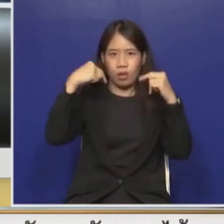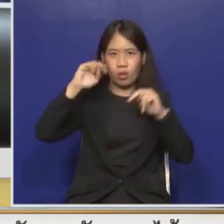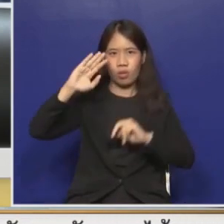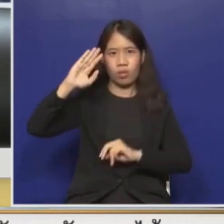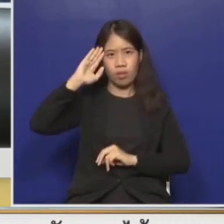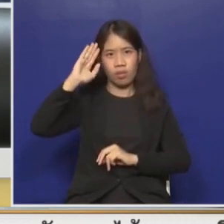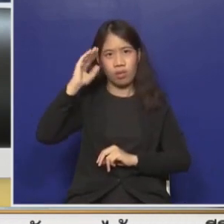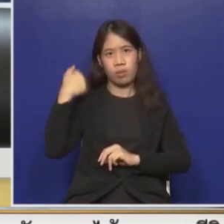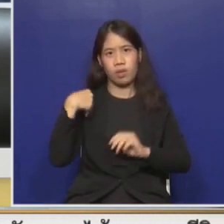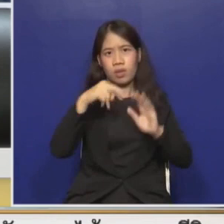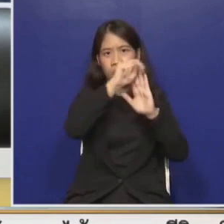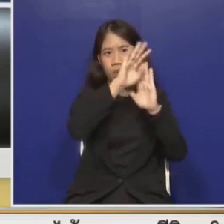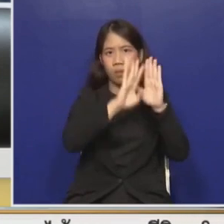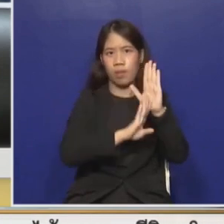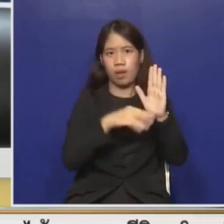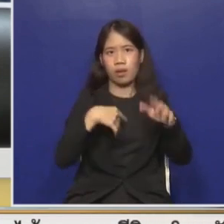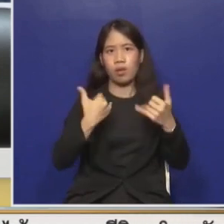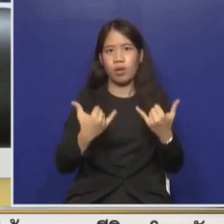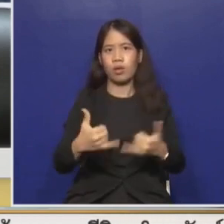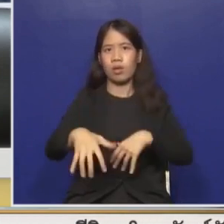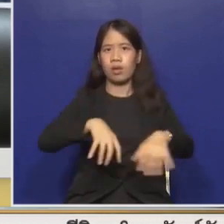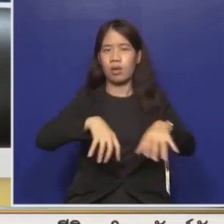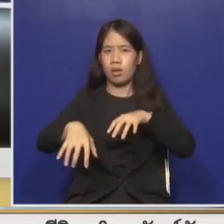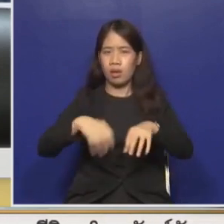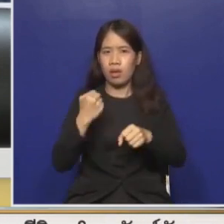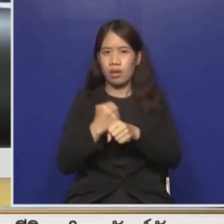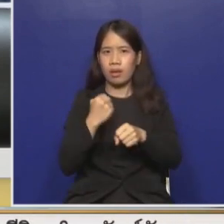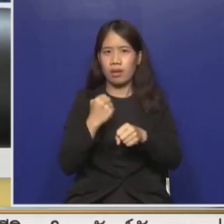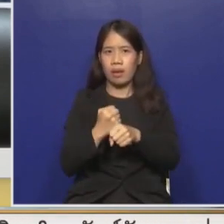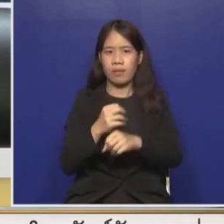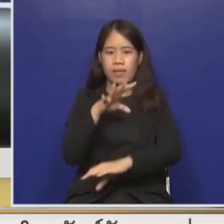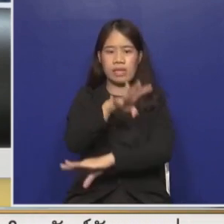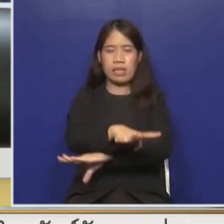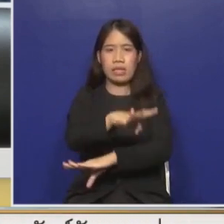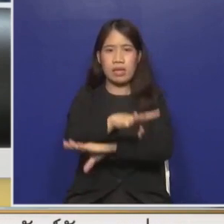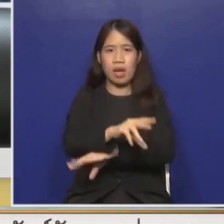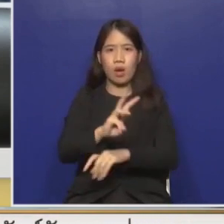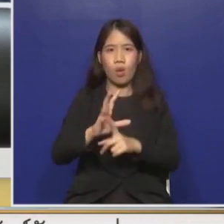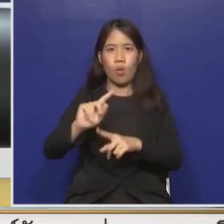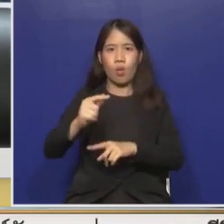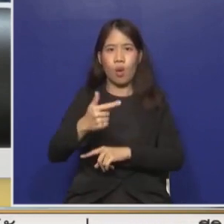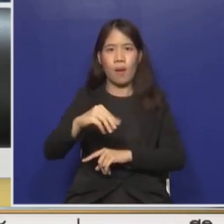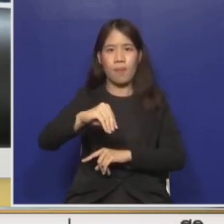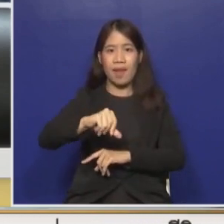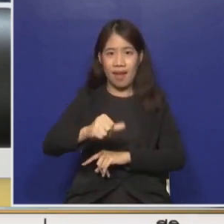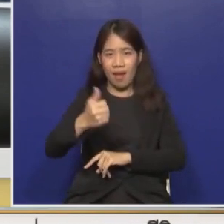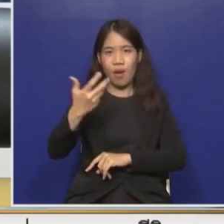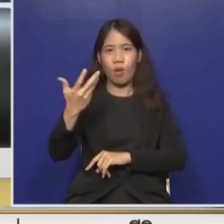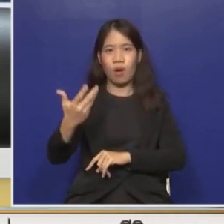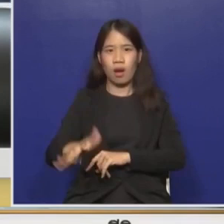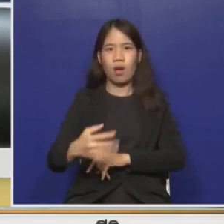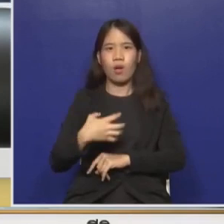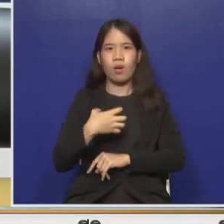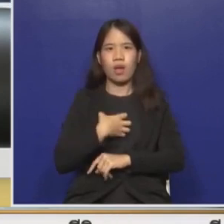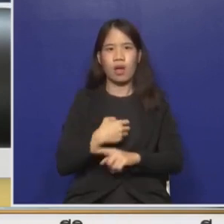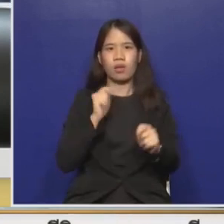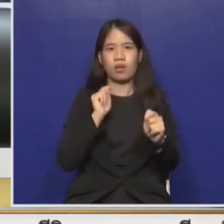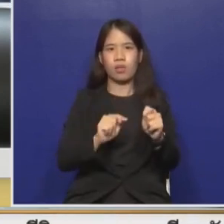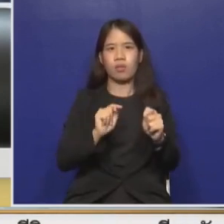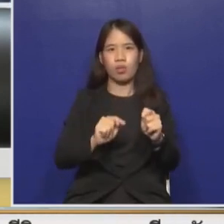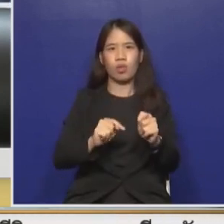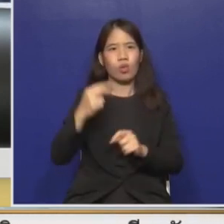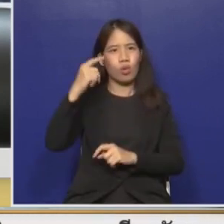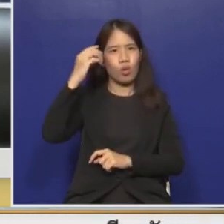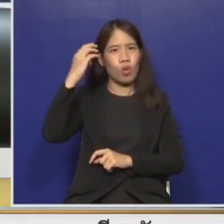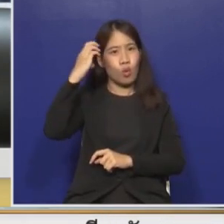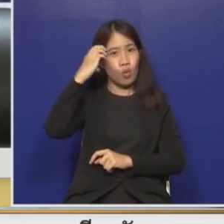โอชาถึงตอนนี้เราดำเดินการระหว่างสีแยกวังมะนาวไปอำเภอรหนองยาปล้องได้จนไปถงถำมุวายสัตให่อำเภอวห